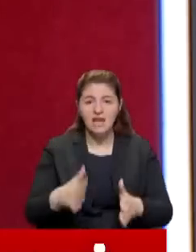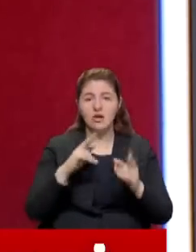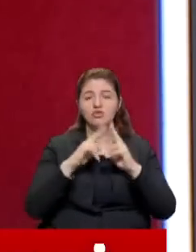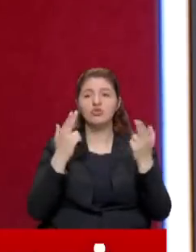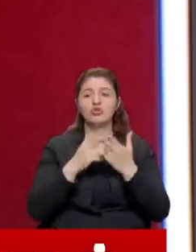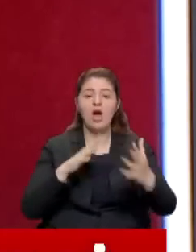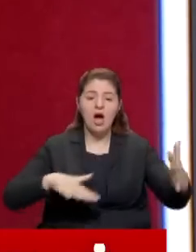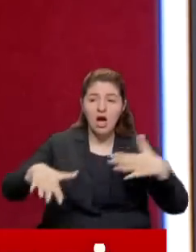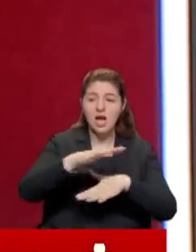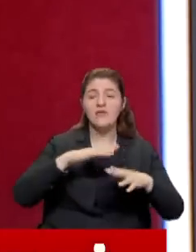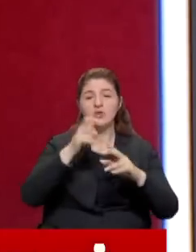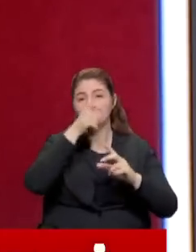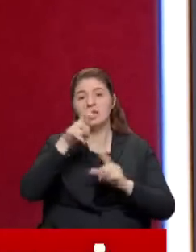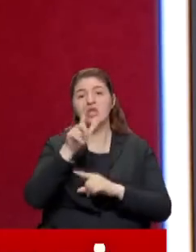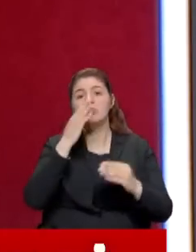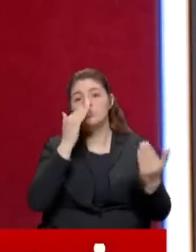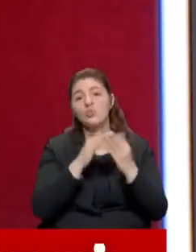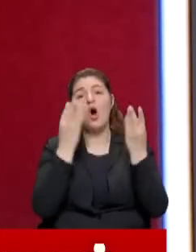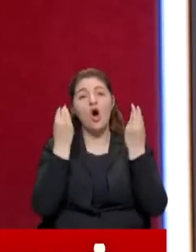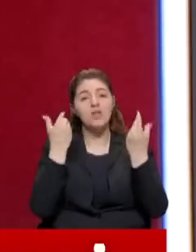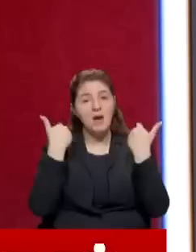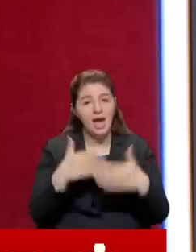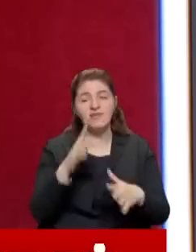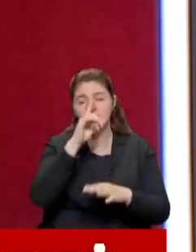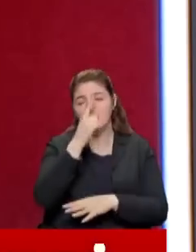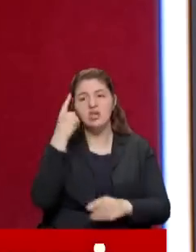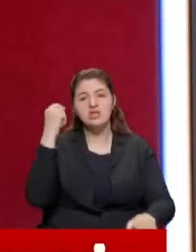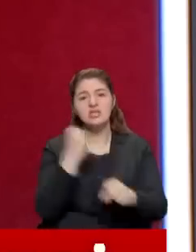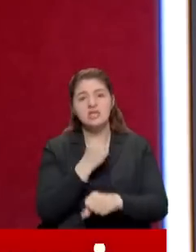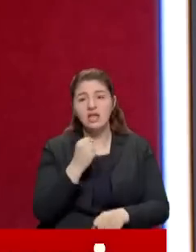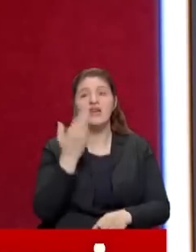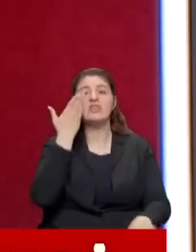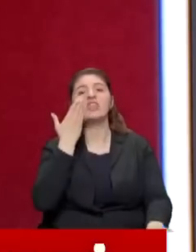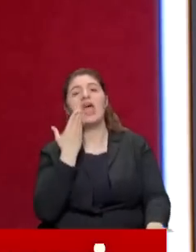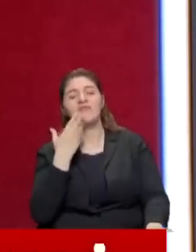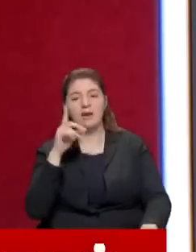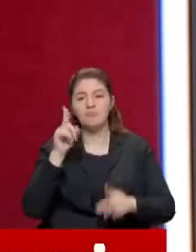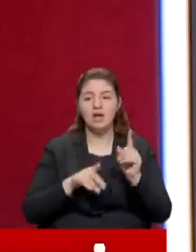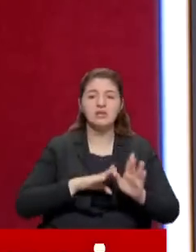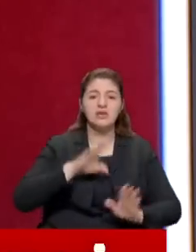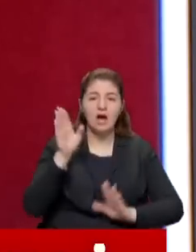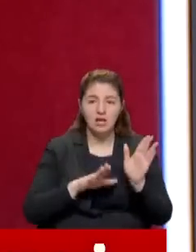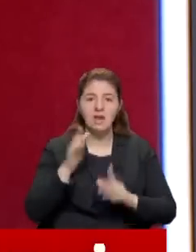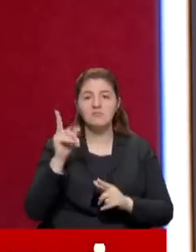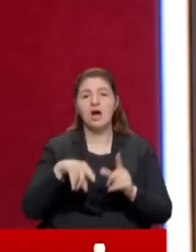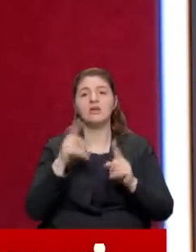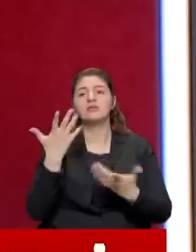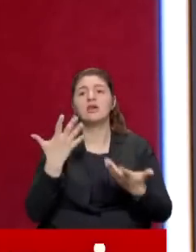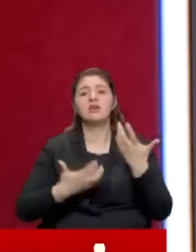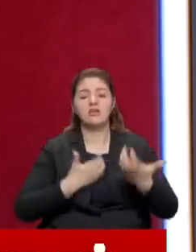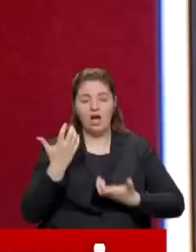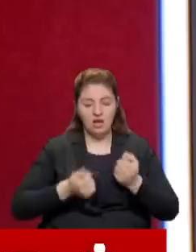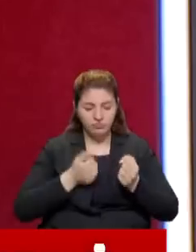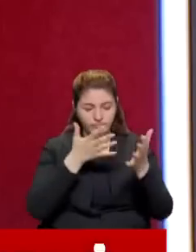dünya konjonktürüne ve Türkiye'nin ihtiyaçlarına uygun olmayan ve sadece inat uğruna ve keyfi bir takım ihalelerle, bir takım kaynak